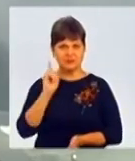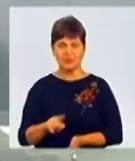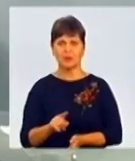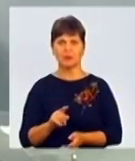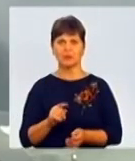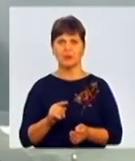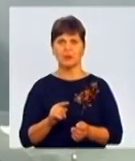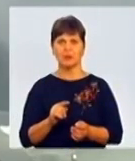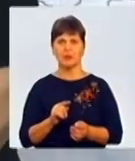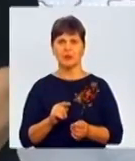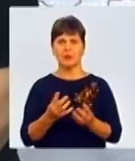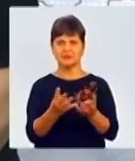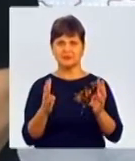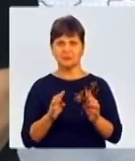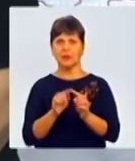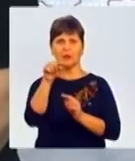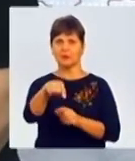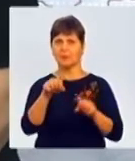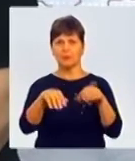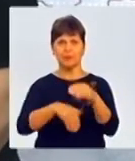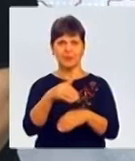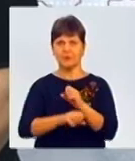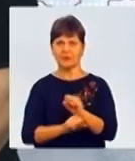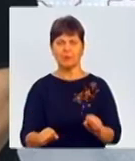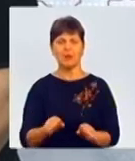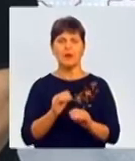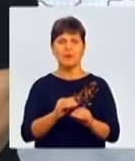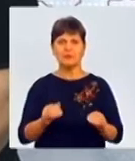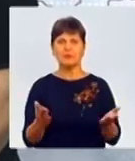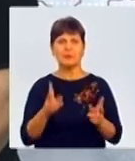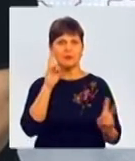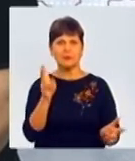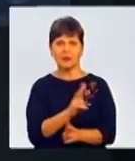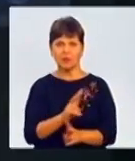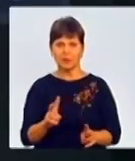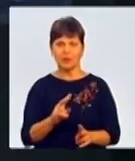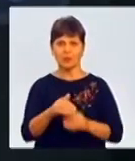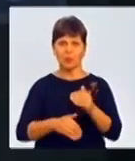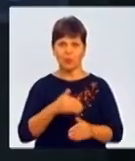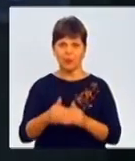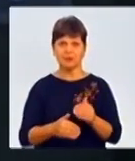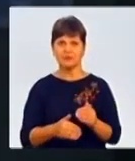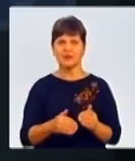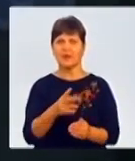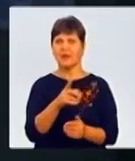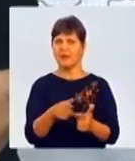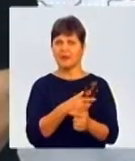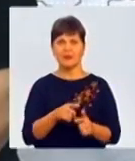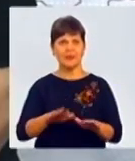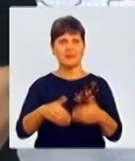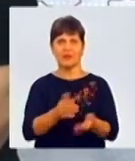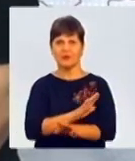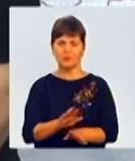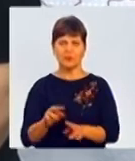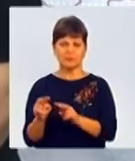далі. Як правило, діти, які не вміють купатися, їх або не рекомендують їм купатися, або наглядають,